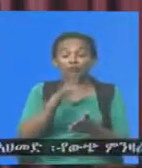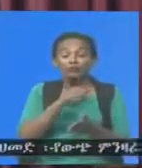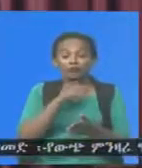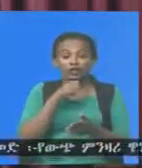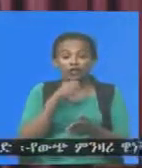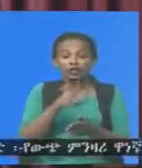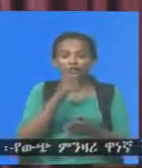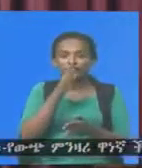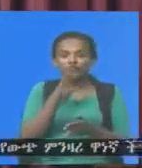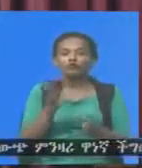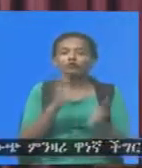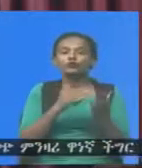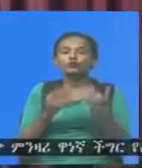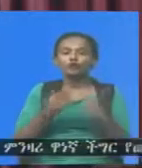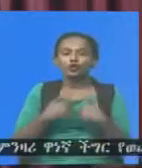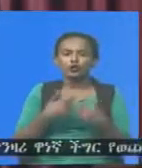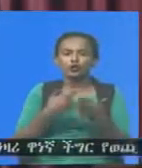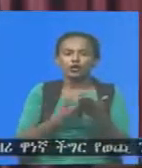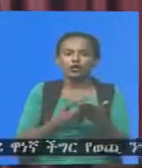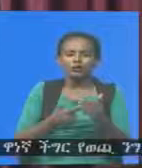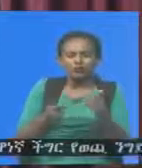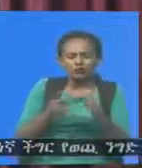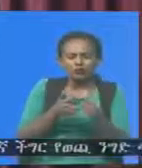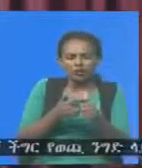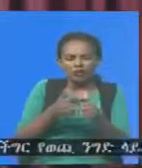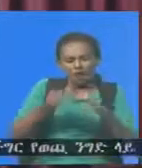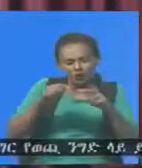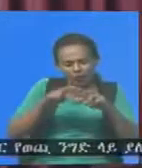ችግሮች አሉ። ይሄ መጀመሪያ አድሚት ማድረግ ነው፣